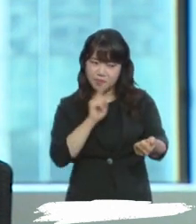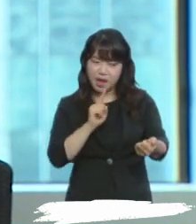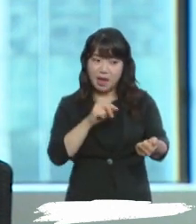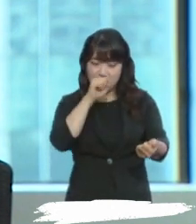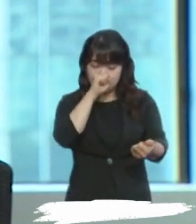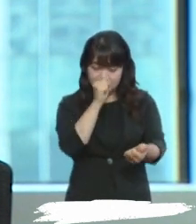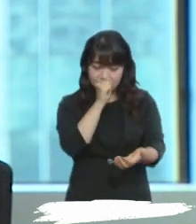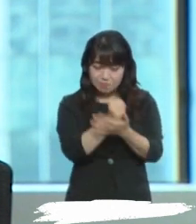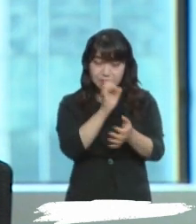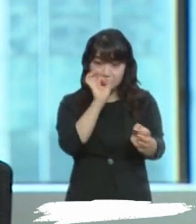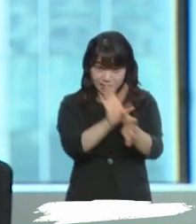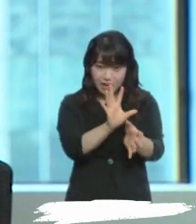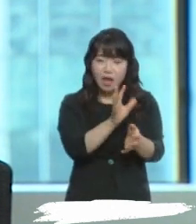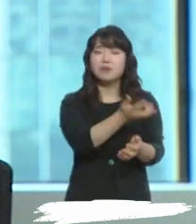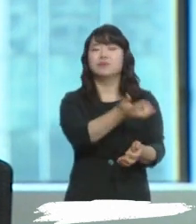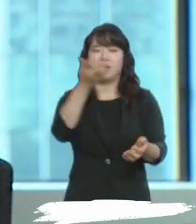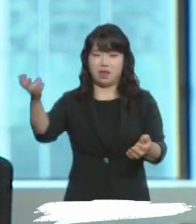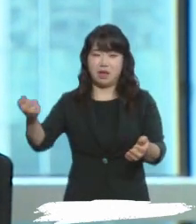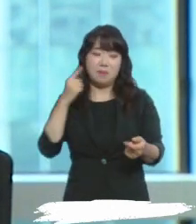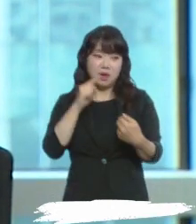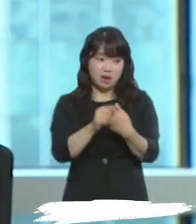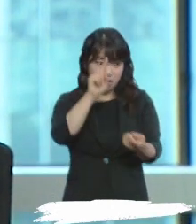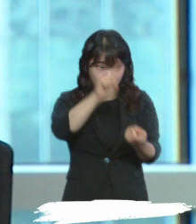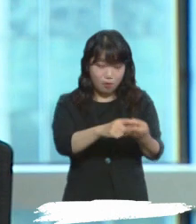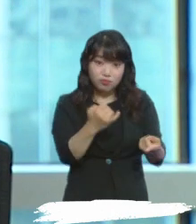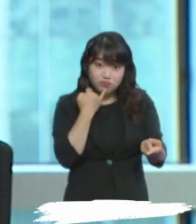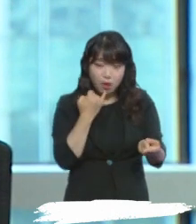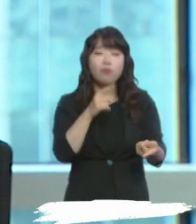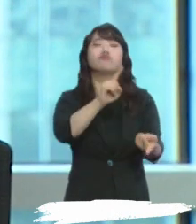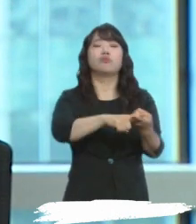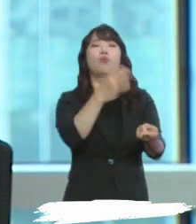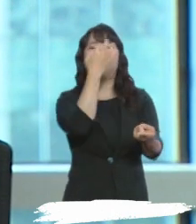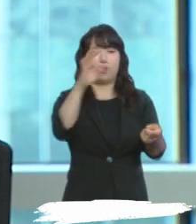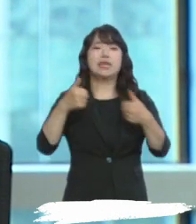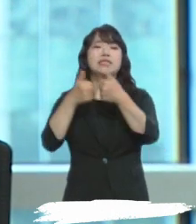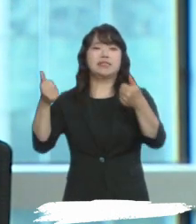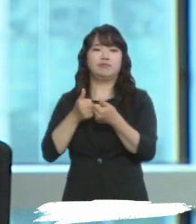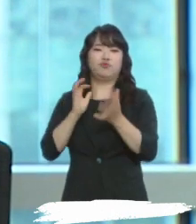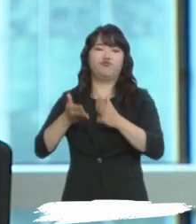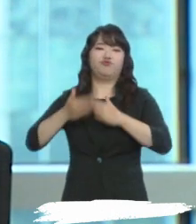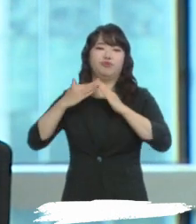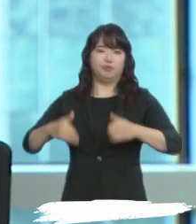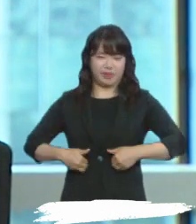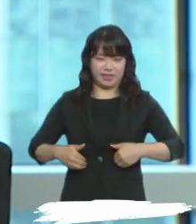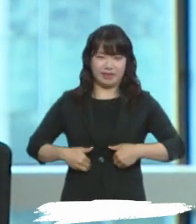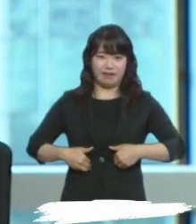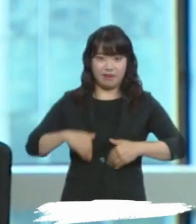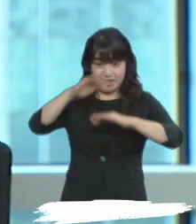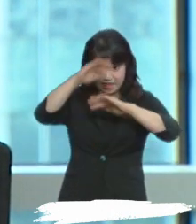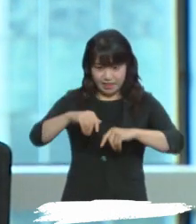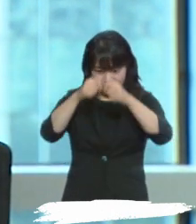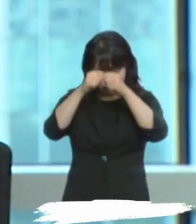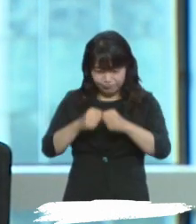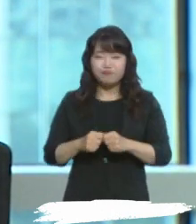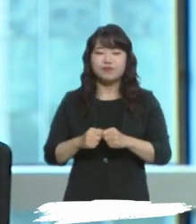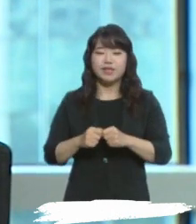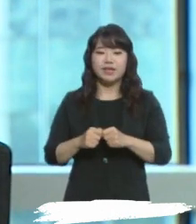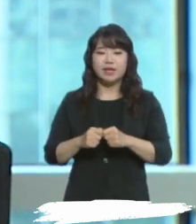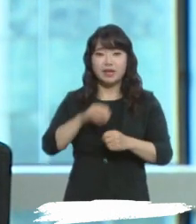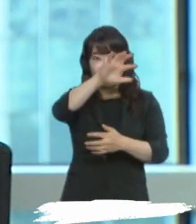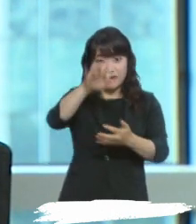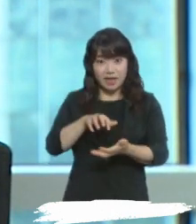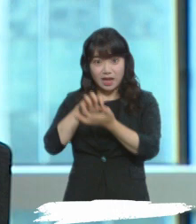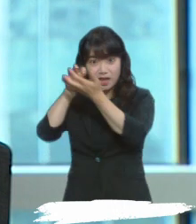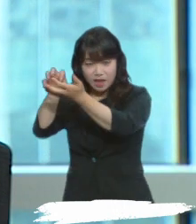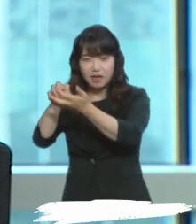기구에서 그럴 필요가 없다라고 하면 굳이 하지 않아도 되는 부분이 있습니다. 그래서 이런 부분까지 굳이 반대를